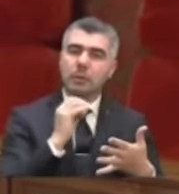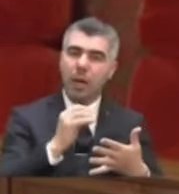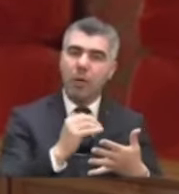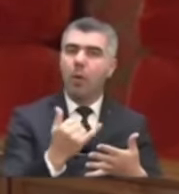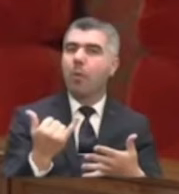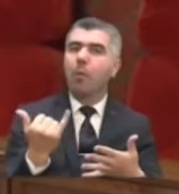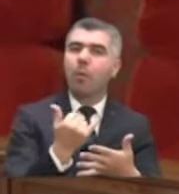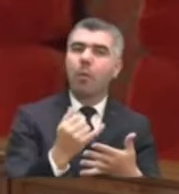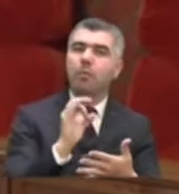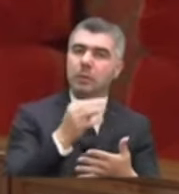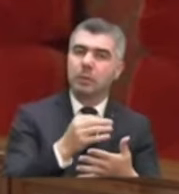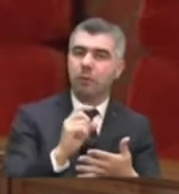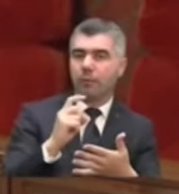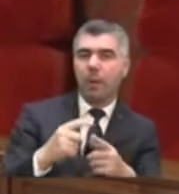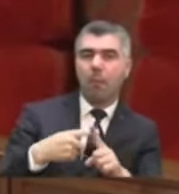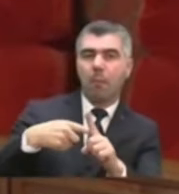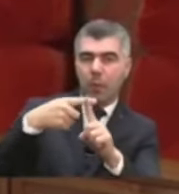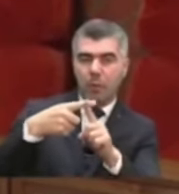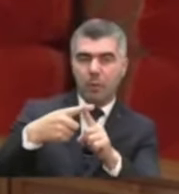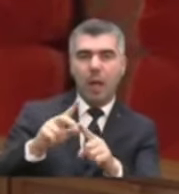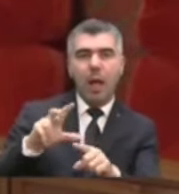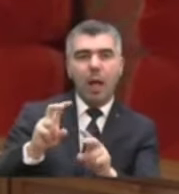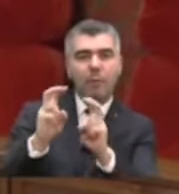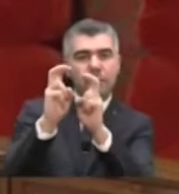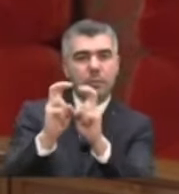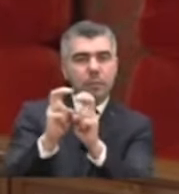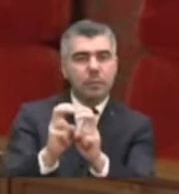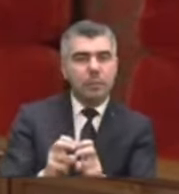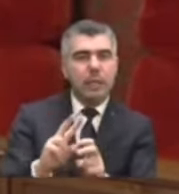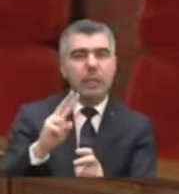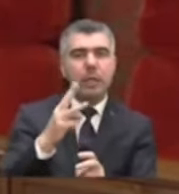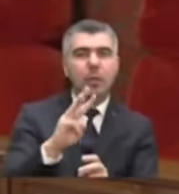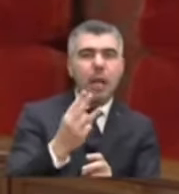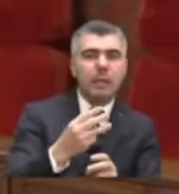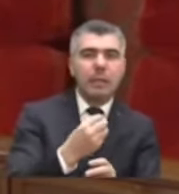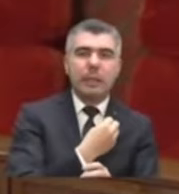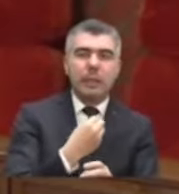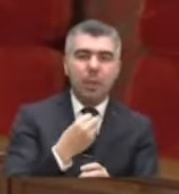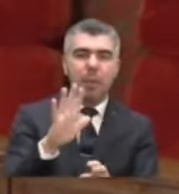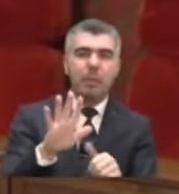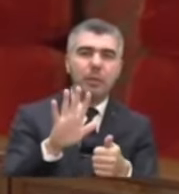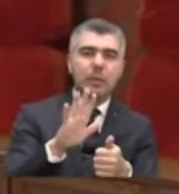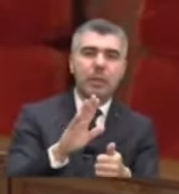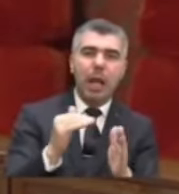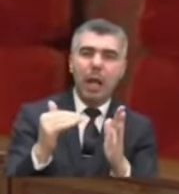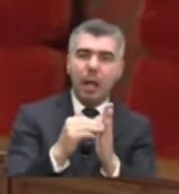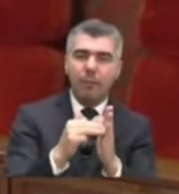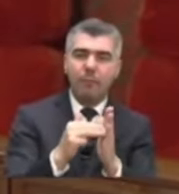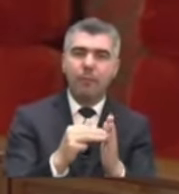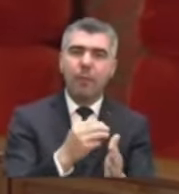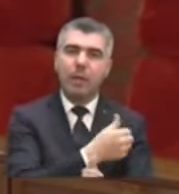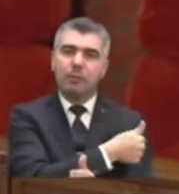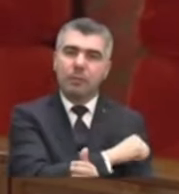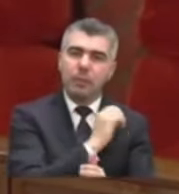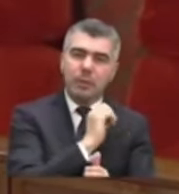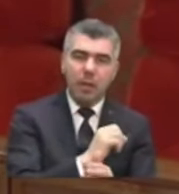النظام اللي محفز باش يمكن لهم. حنا النقص راه معروف، ما غاديش نعاود نكرروا شحال 32000 طبيب و65000 ممرض، ولكن خصنا نديروا نعملوه